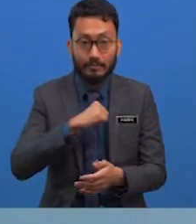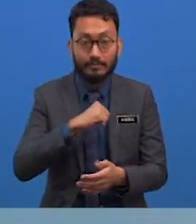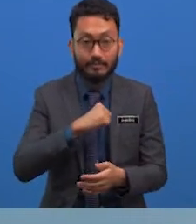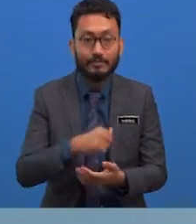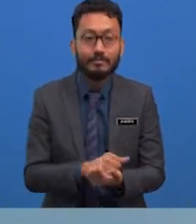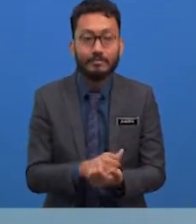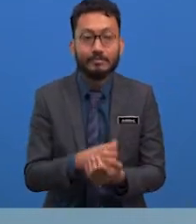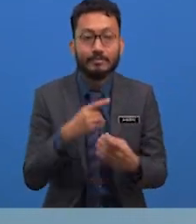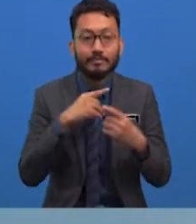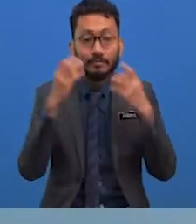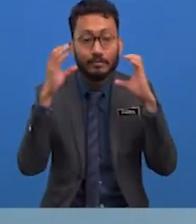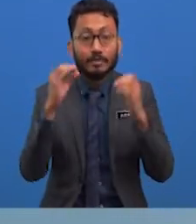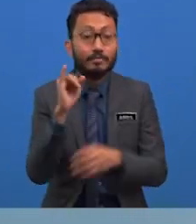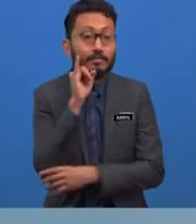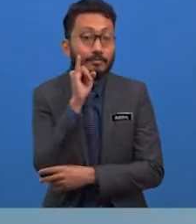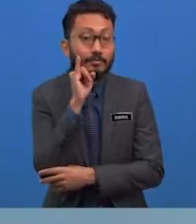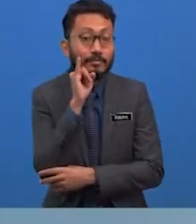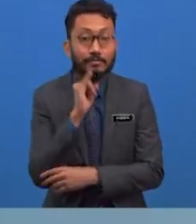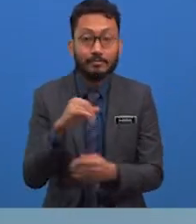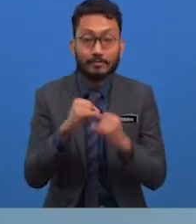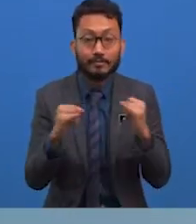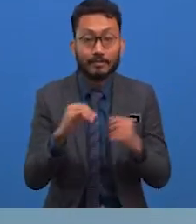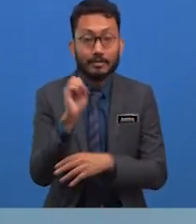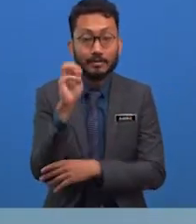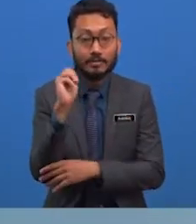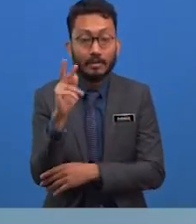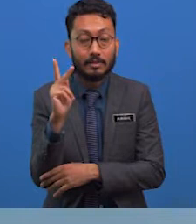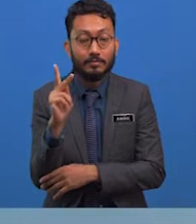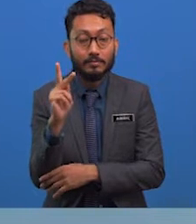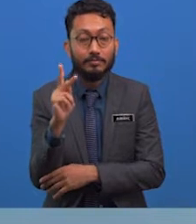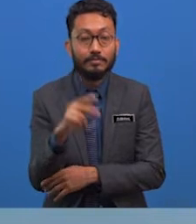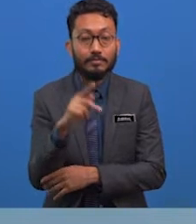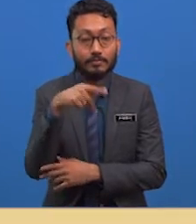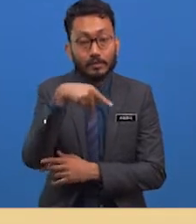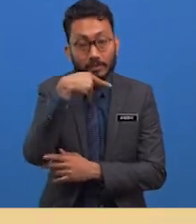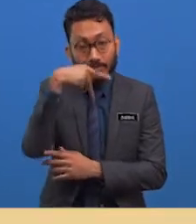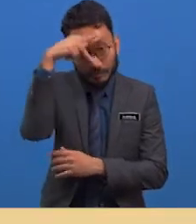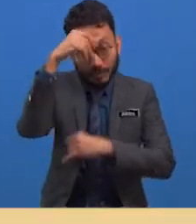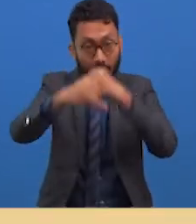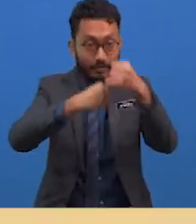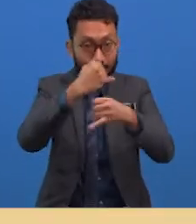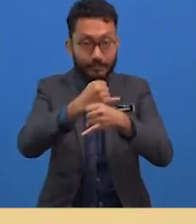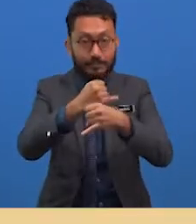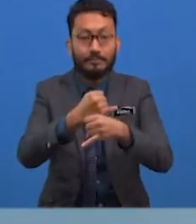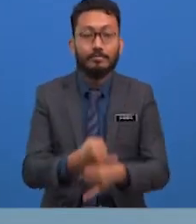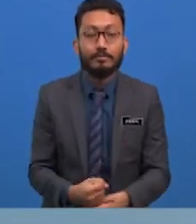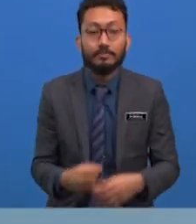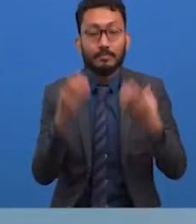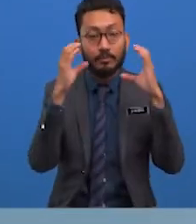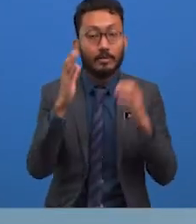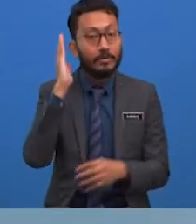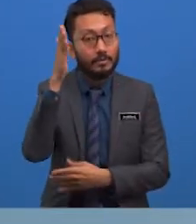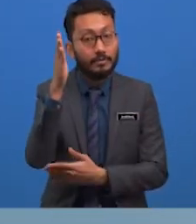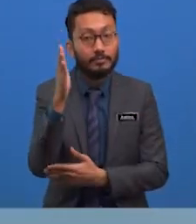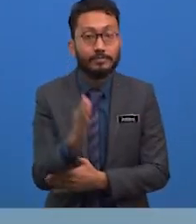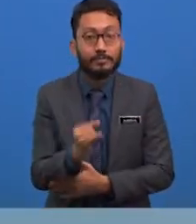diri. Saya Cikgu Izian dari SMK Agama Putrajaya. Pada hari ini, cikgu